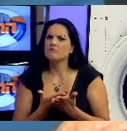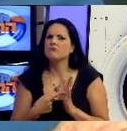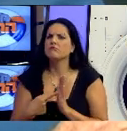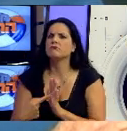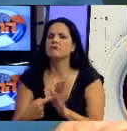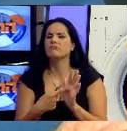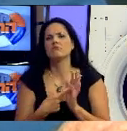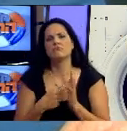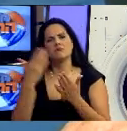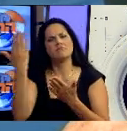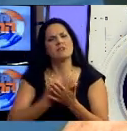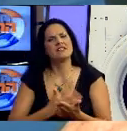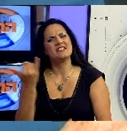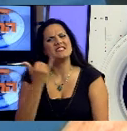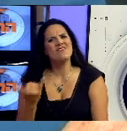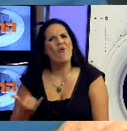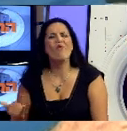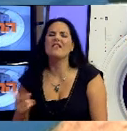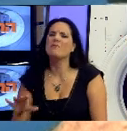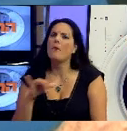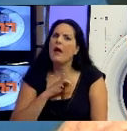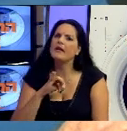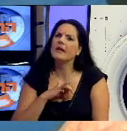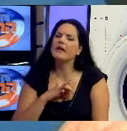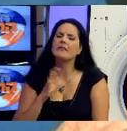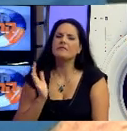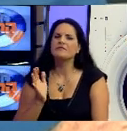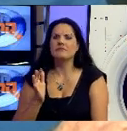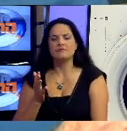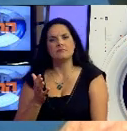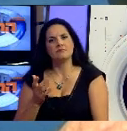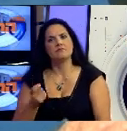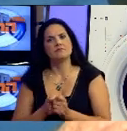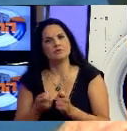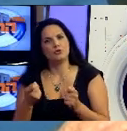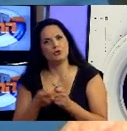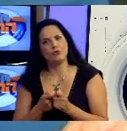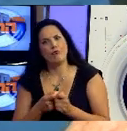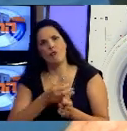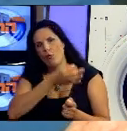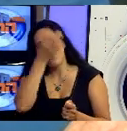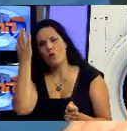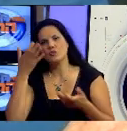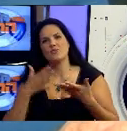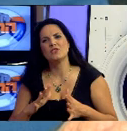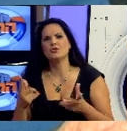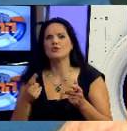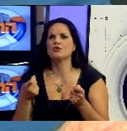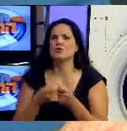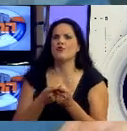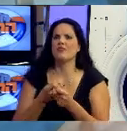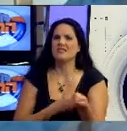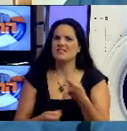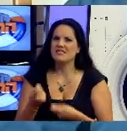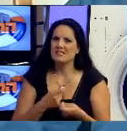מאוד צבעונית, מעניינת ומרתקת, באשר לשיתוף גורל שמוליד לשיתוף עסקי, או